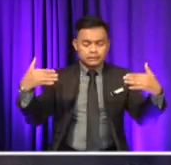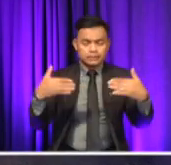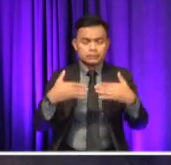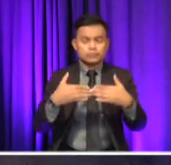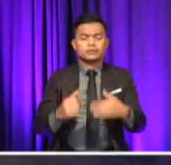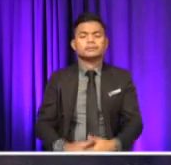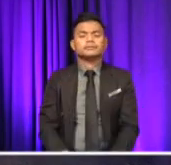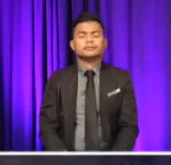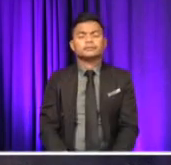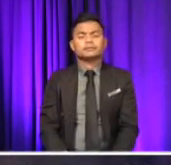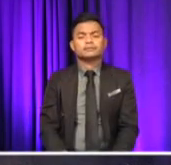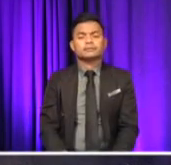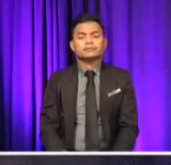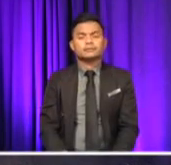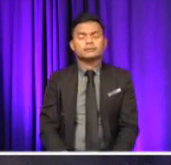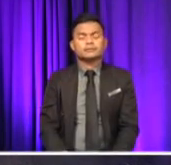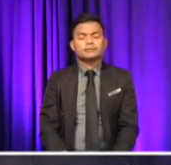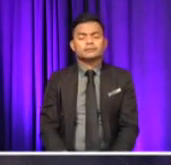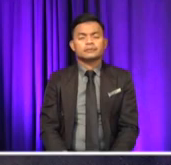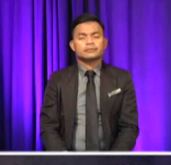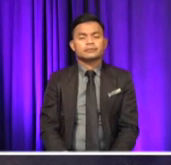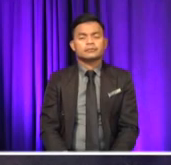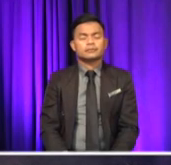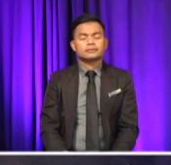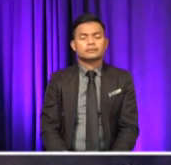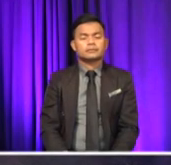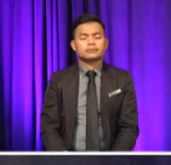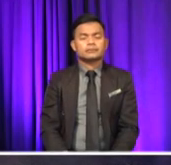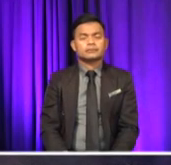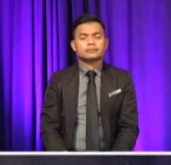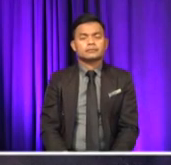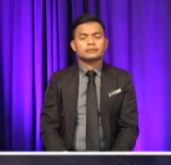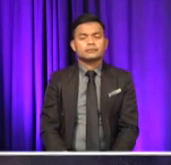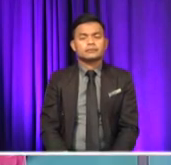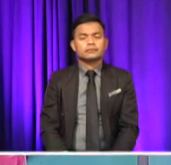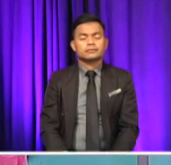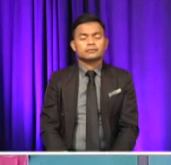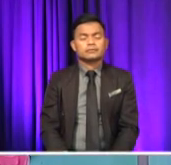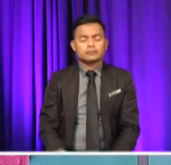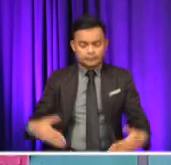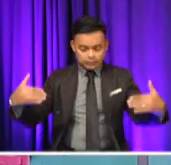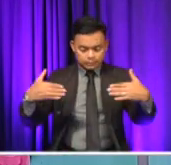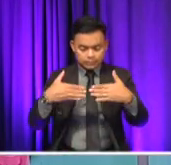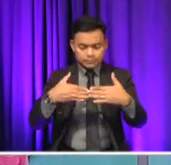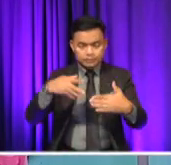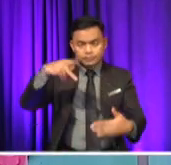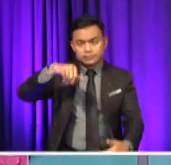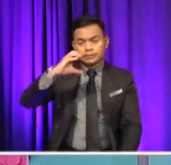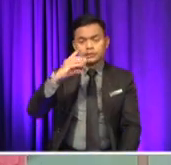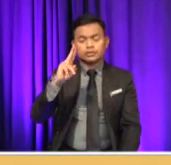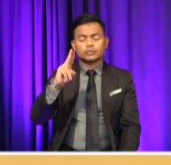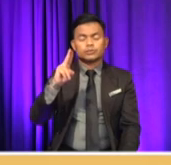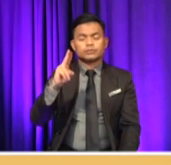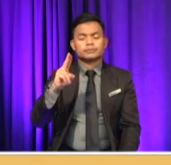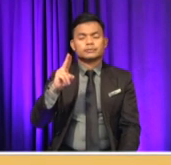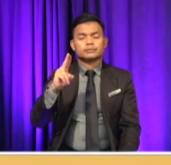dan bisu yaitu female Oke penyambungan antara Palem dengan bisu akan menghasilkan sambungan